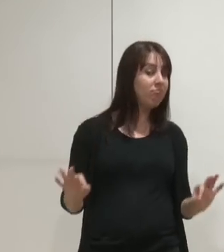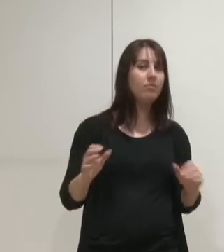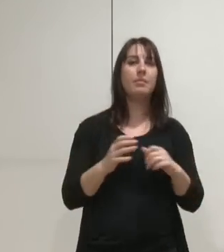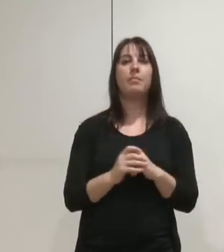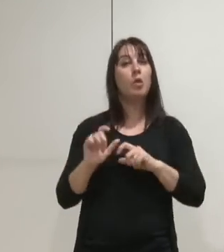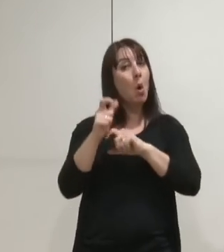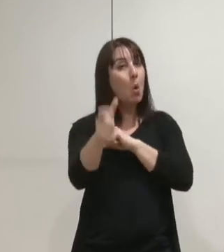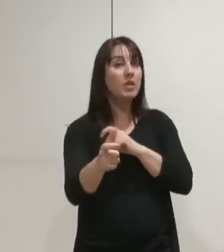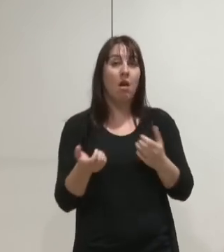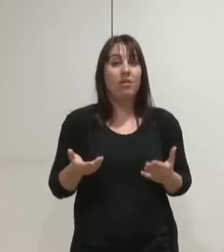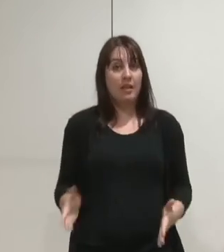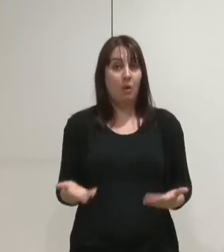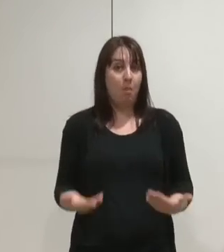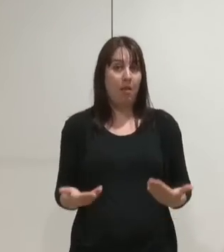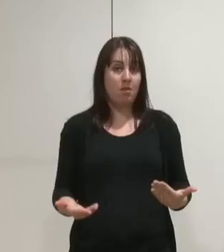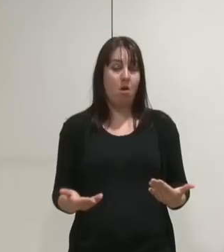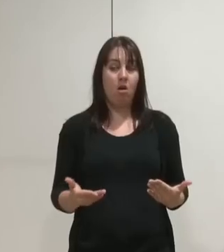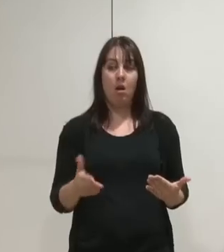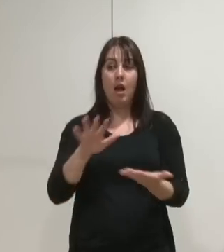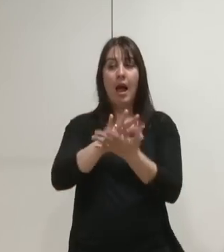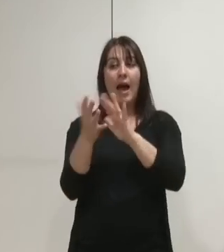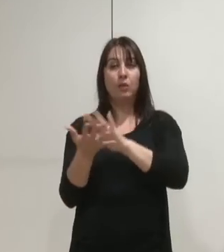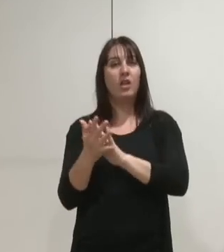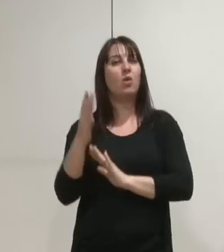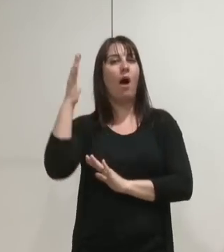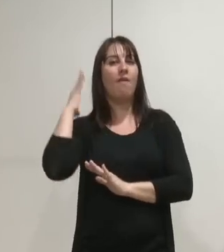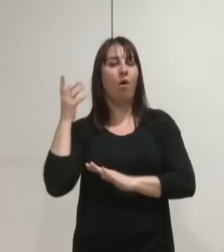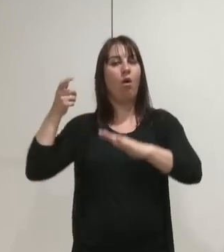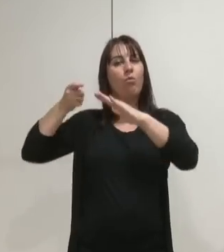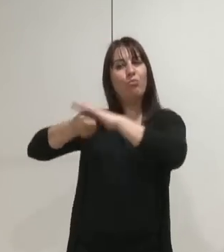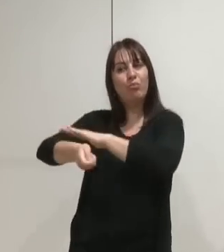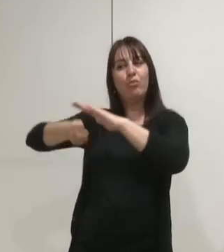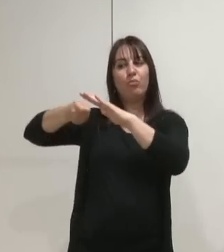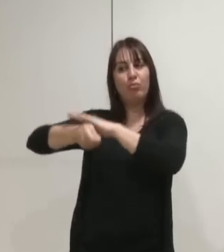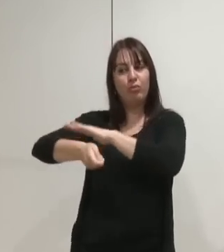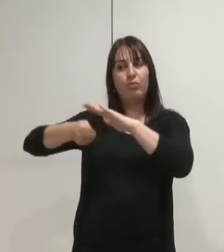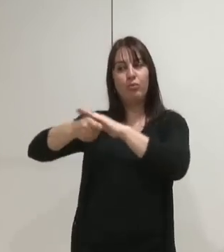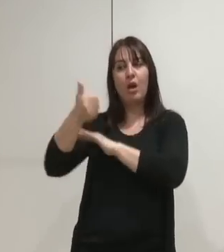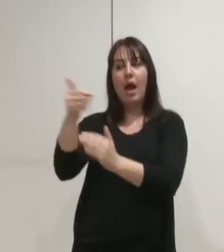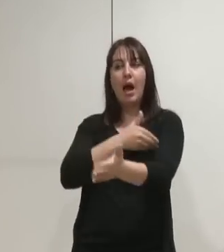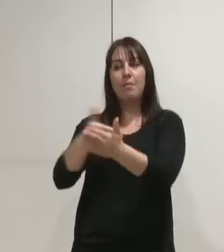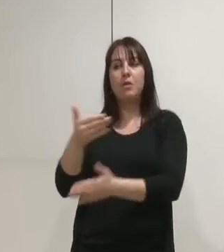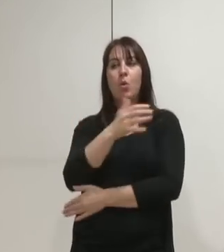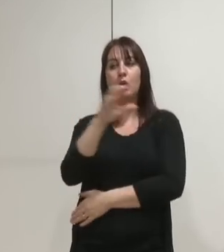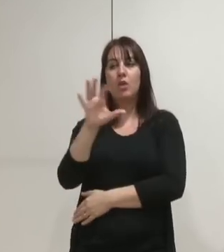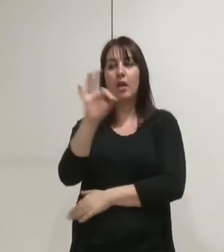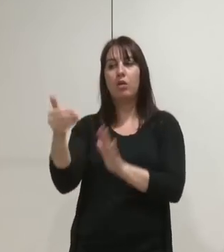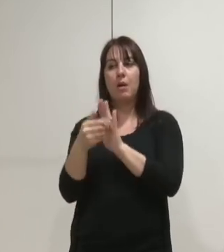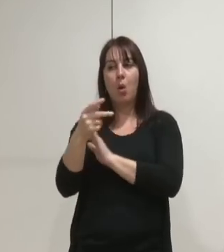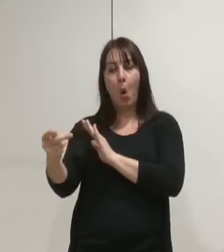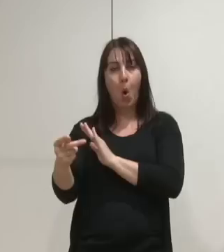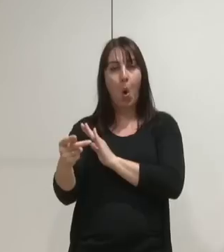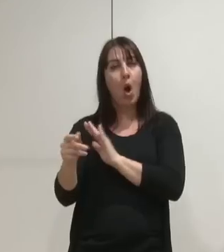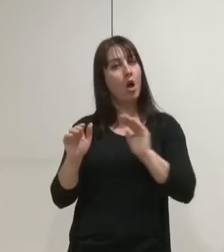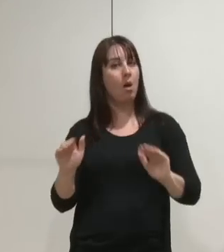conséquences de notre décision cette association recevait euh une subvention directe de 150000 € de la part de la Ville de